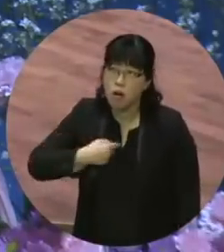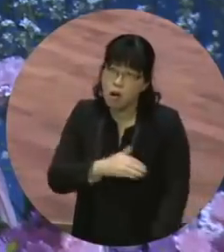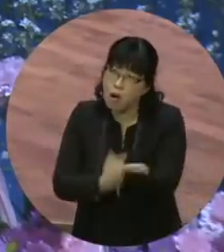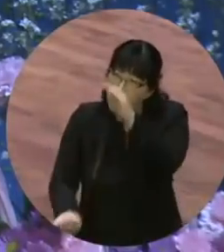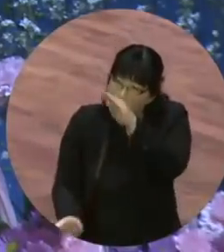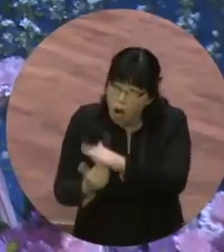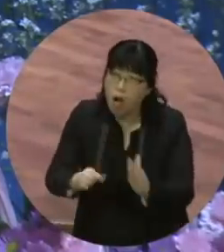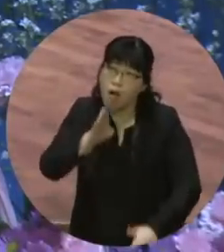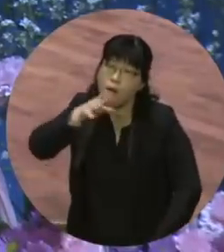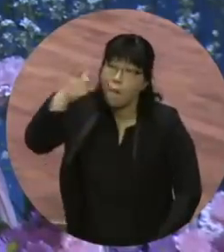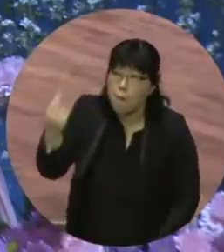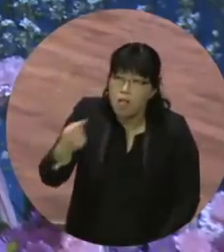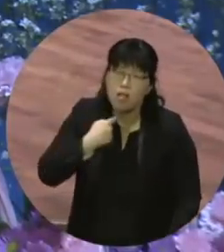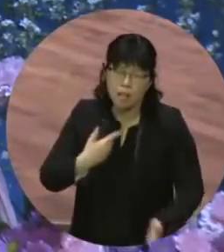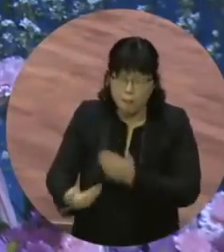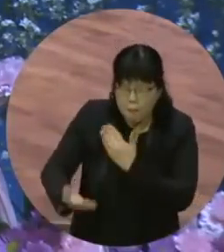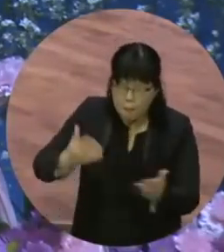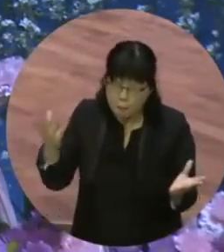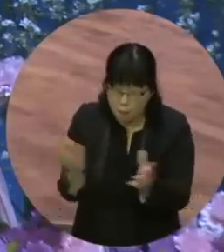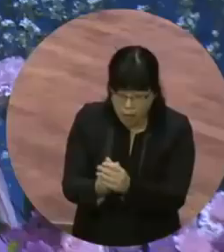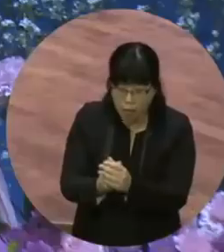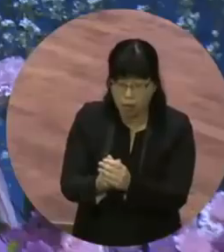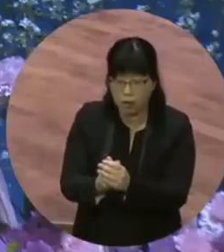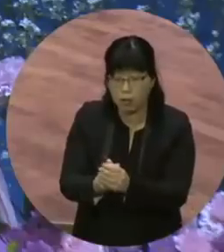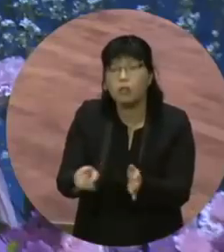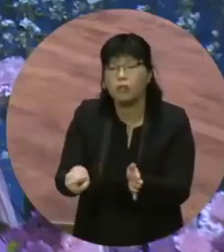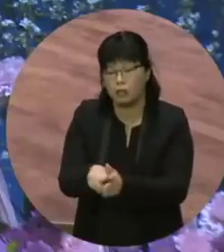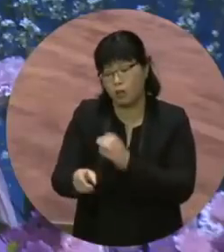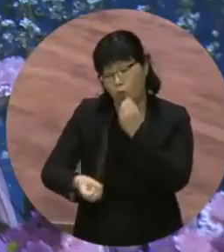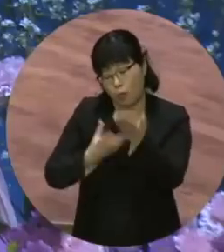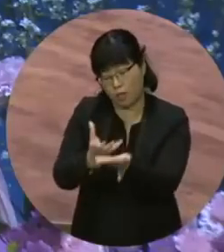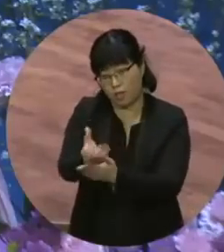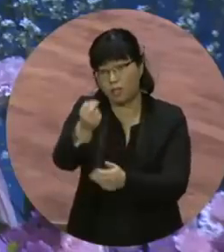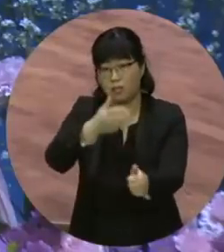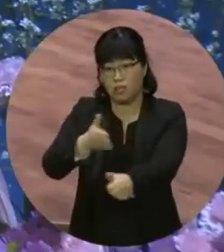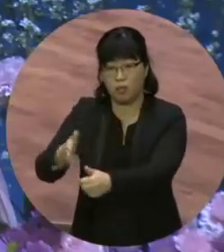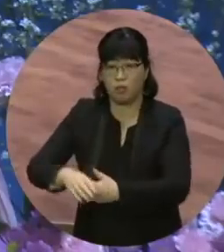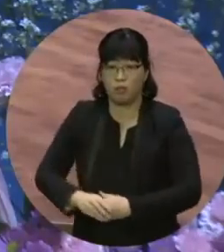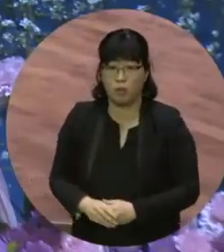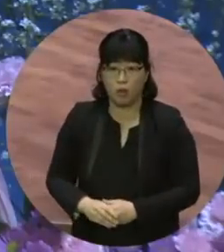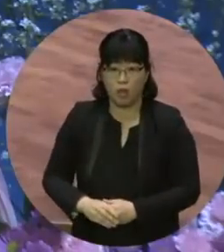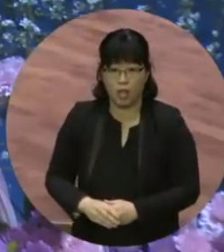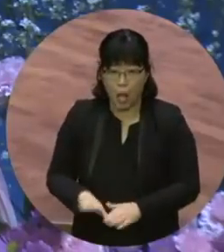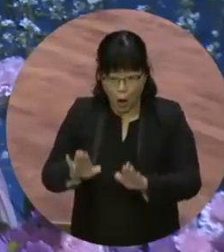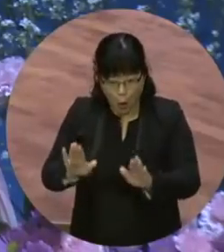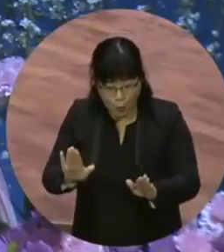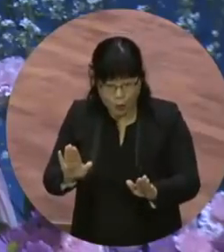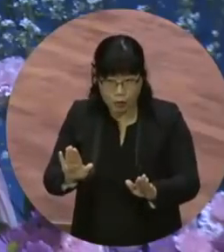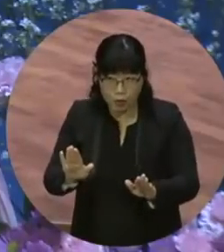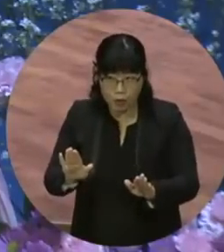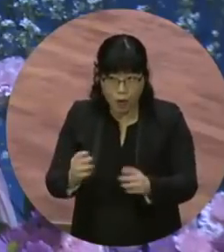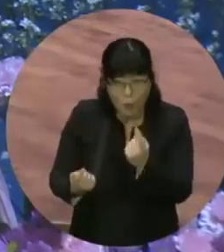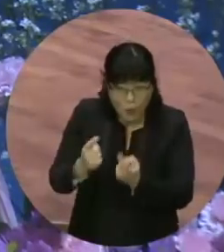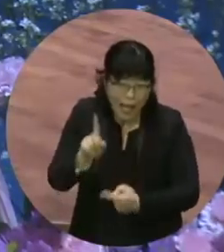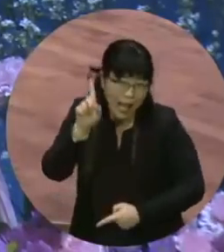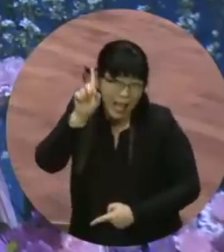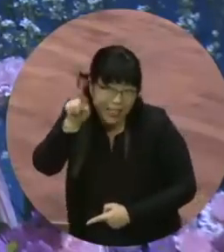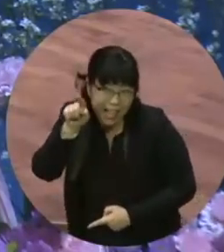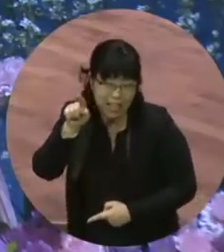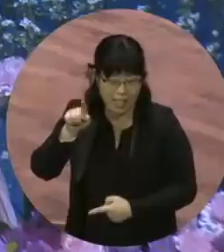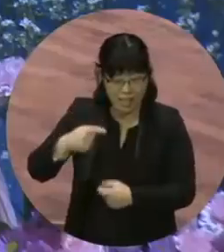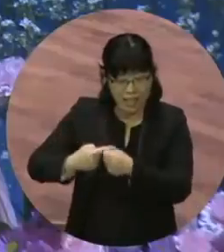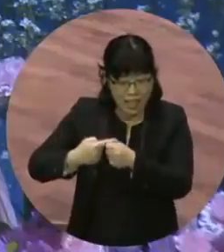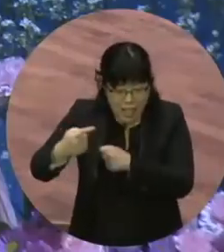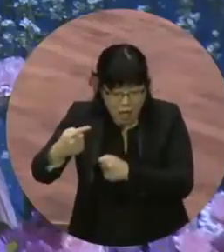그래서 여러분 믿음이 어제보다 오늘이 지난해보다 올해가 더